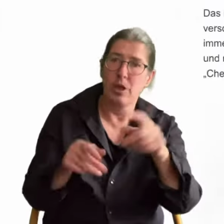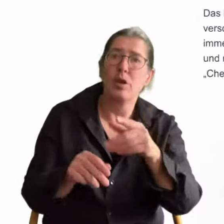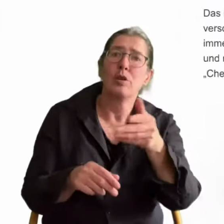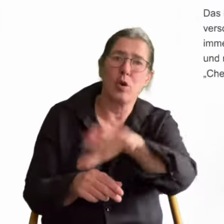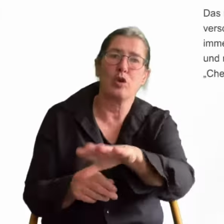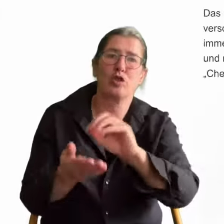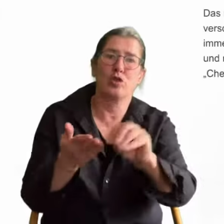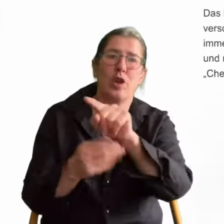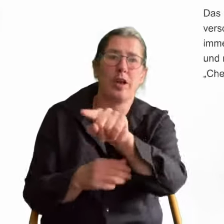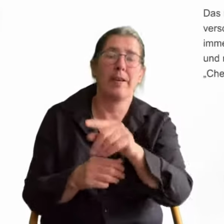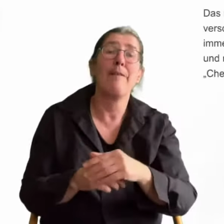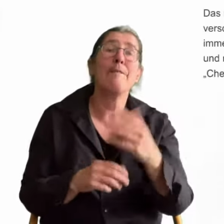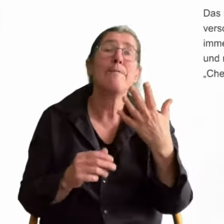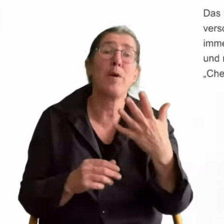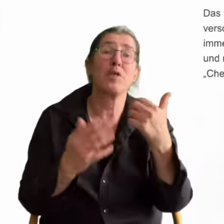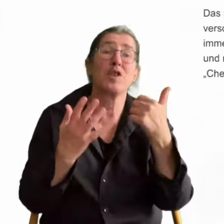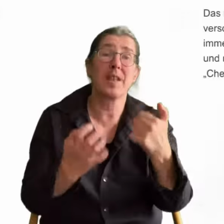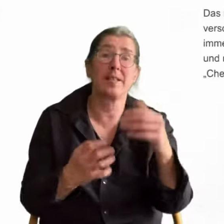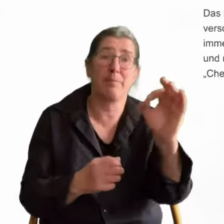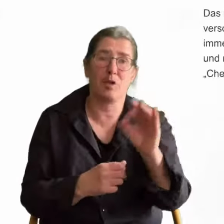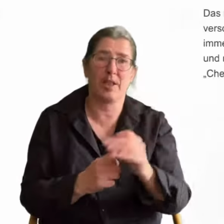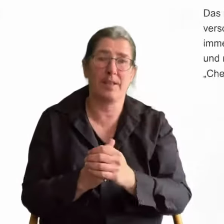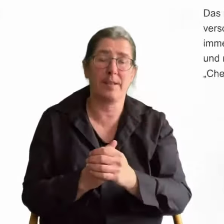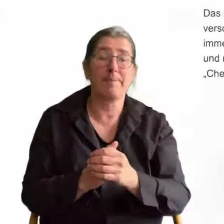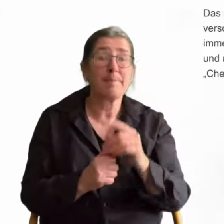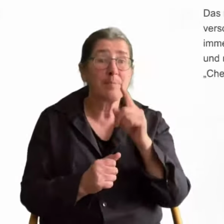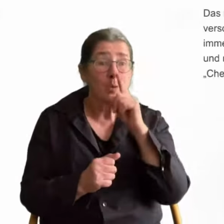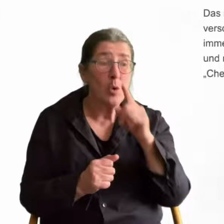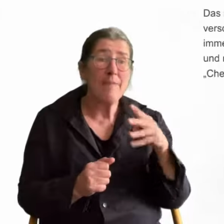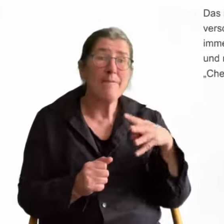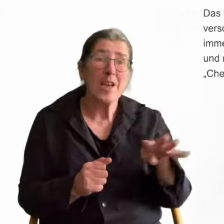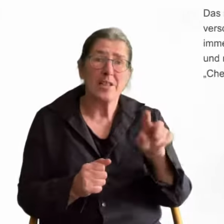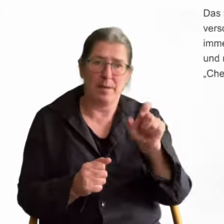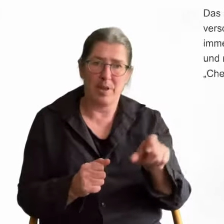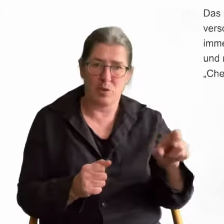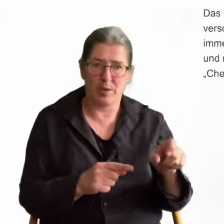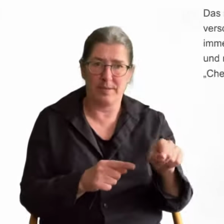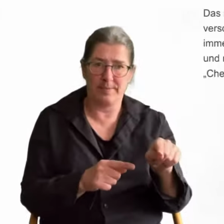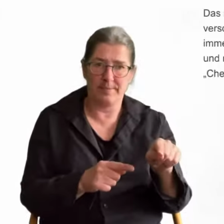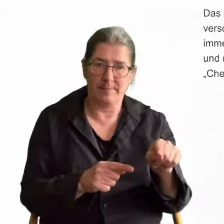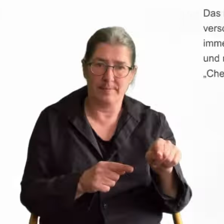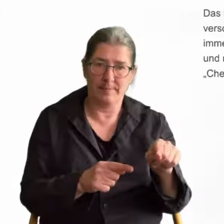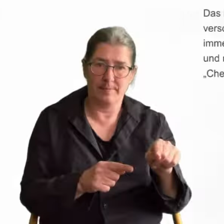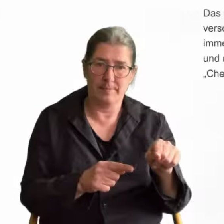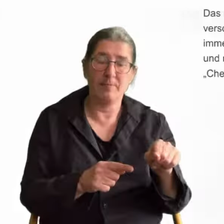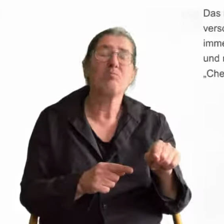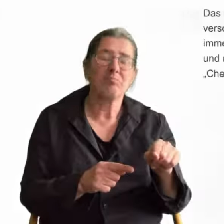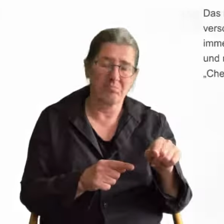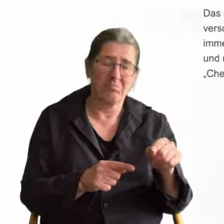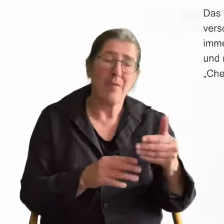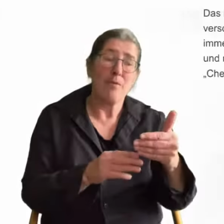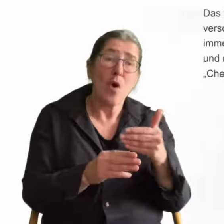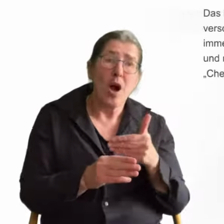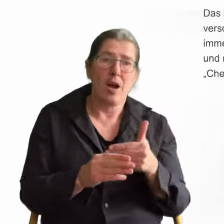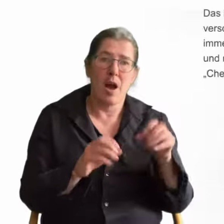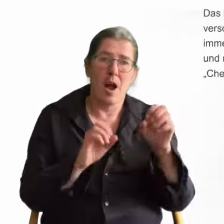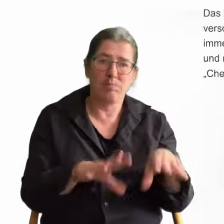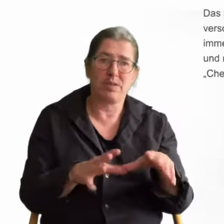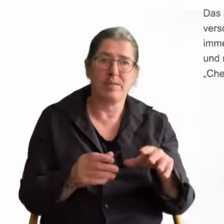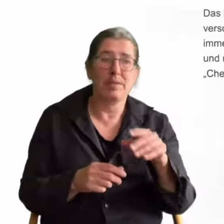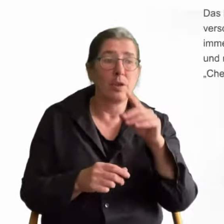gegangen 65 prozent nur 14 personen beendeten das experiment vorzeitig